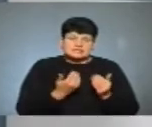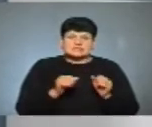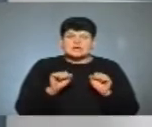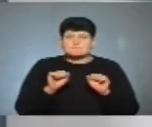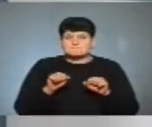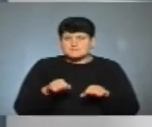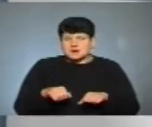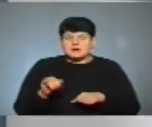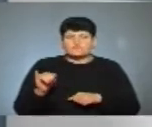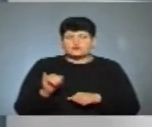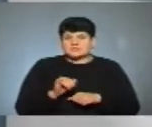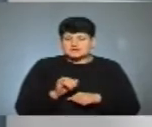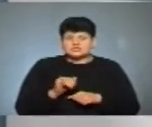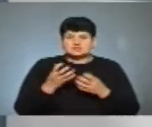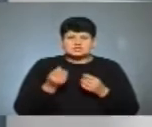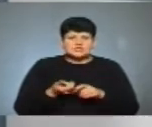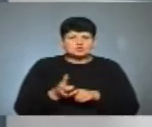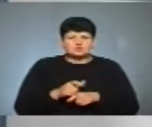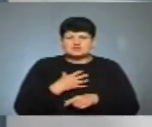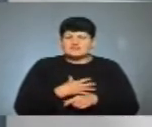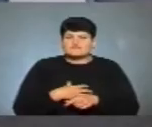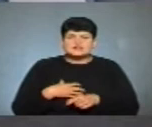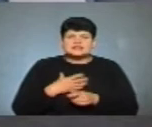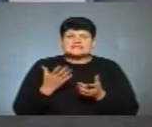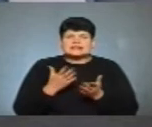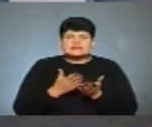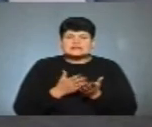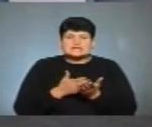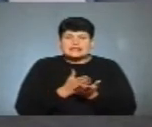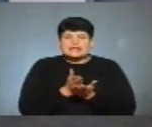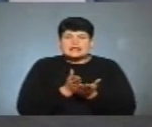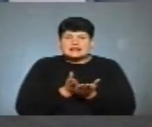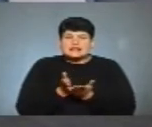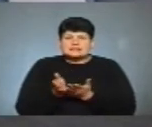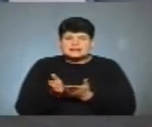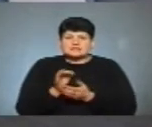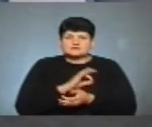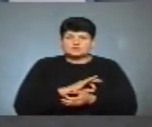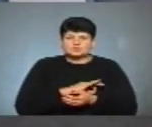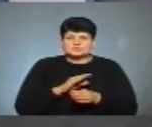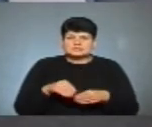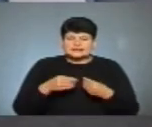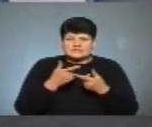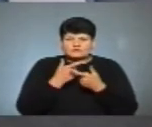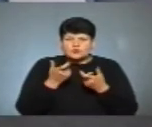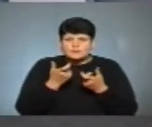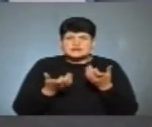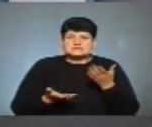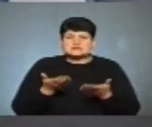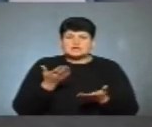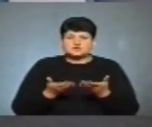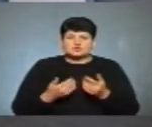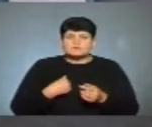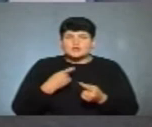і ще дуже важливо, які канали використовувались донесення інформації. Тому що, якщо